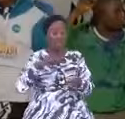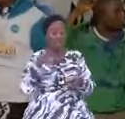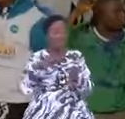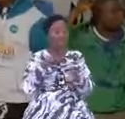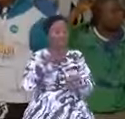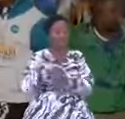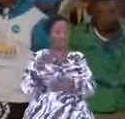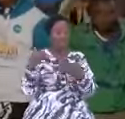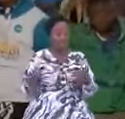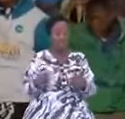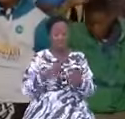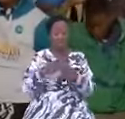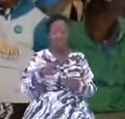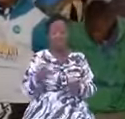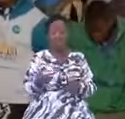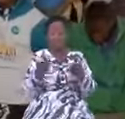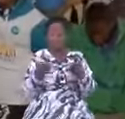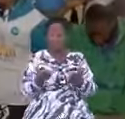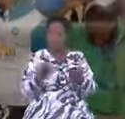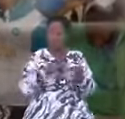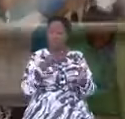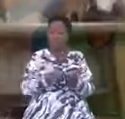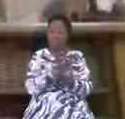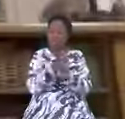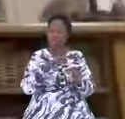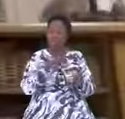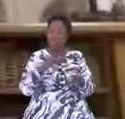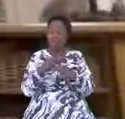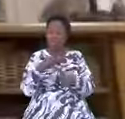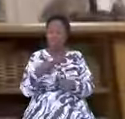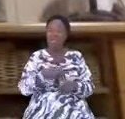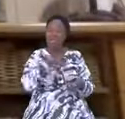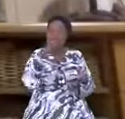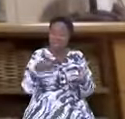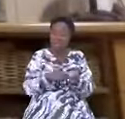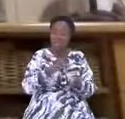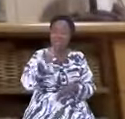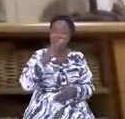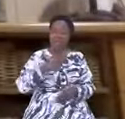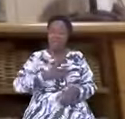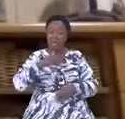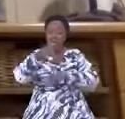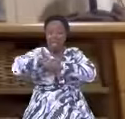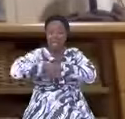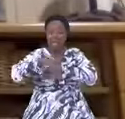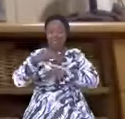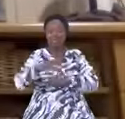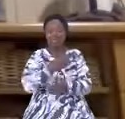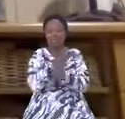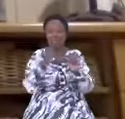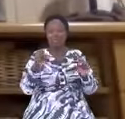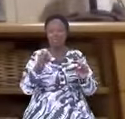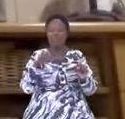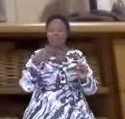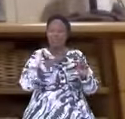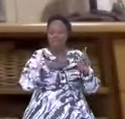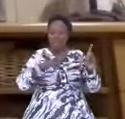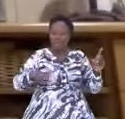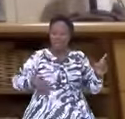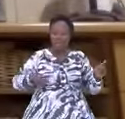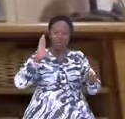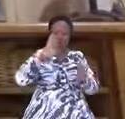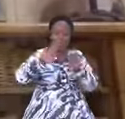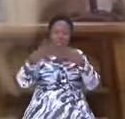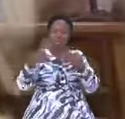voici ma nuit de salut la joie dieu te donnera la joie du salut la